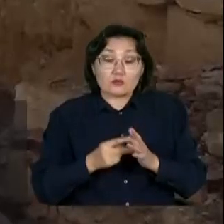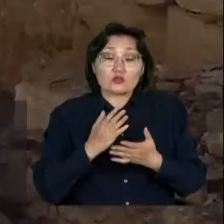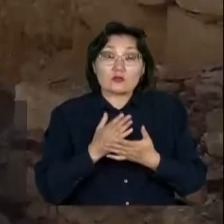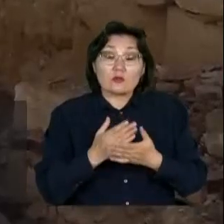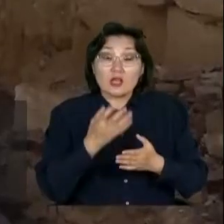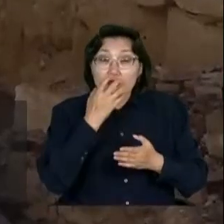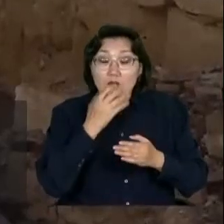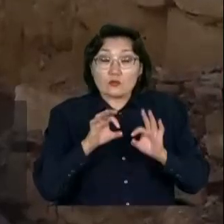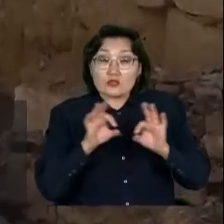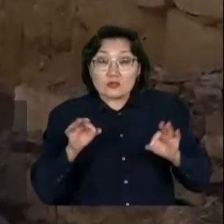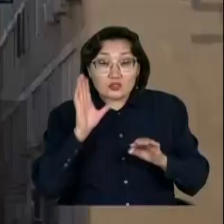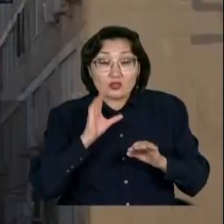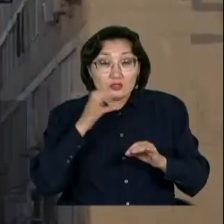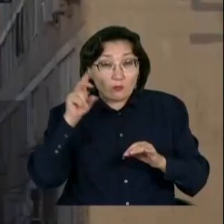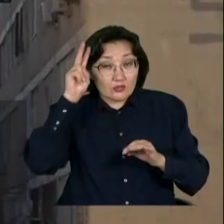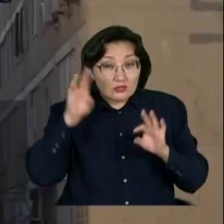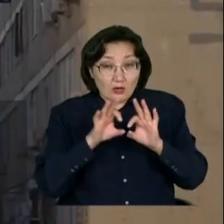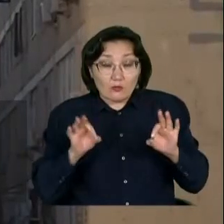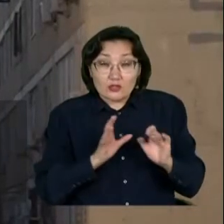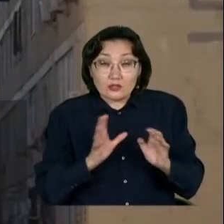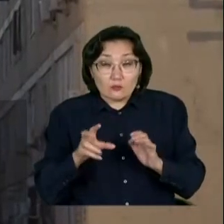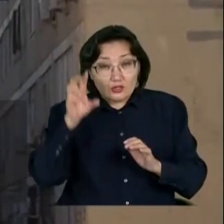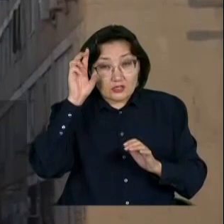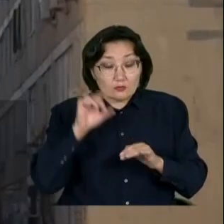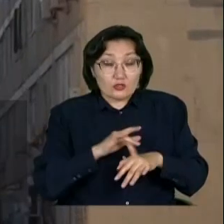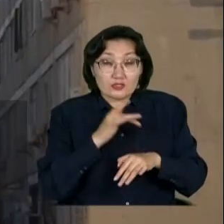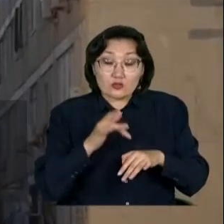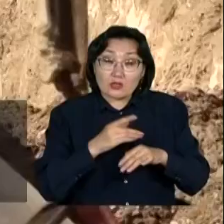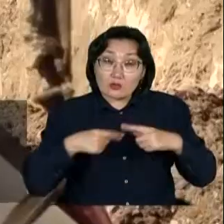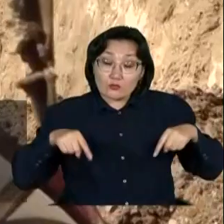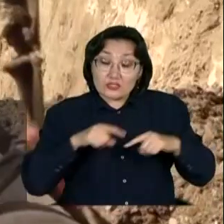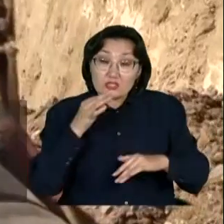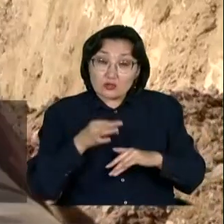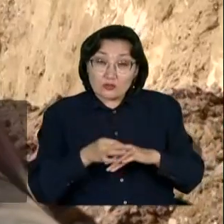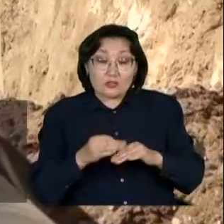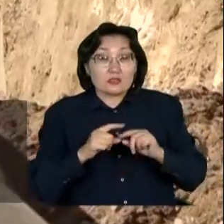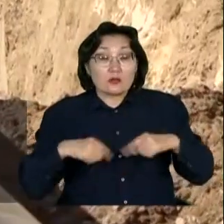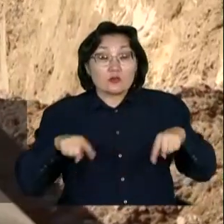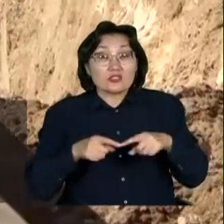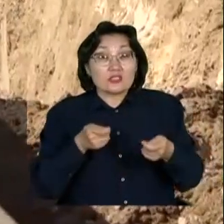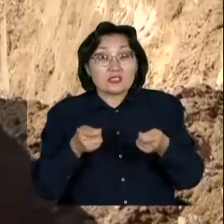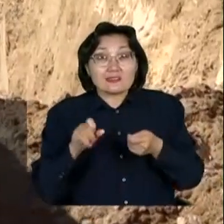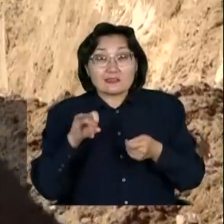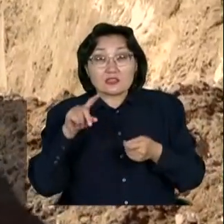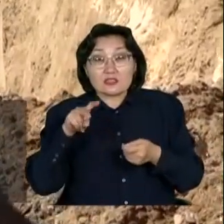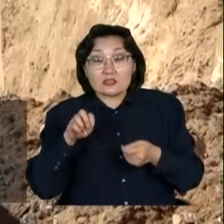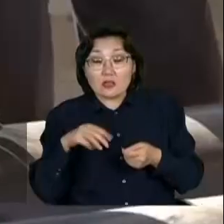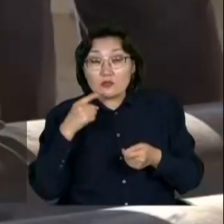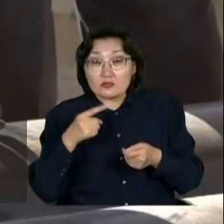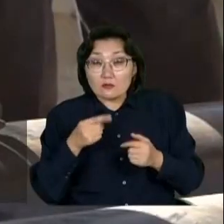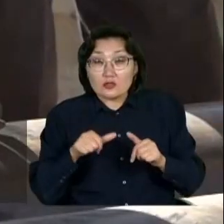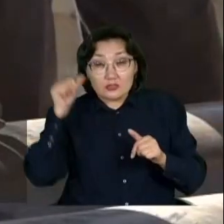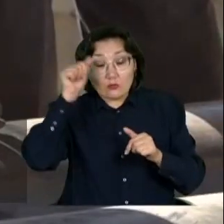жылу, ауызсу және кәріз жүйесінің күтіміне мемлекеттік коммуналдық кәсіпорын жауапты. Мекеме басшысы Ислам Үсеновтің айтуынша,